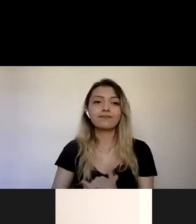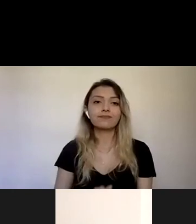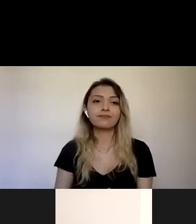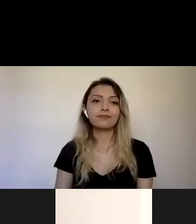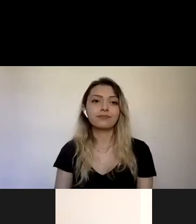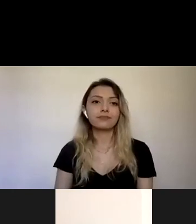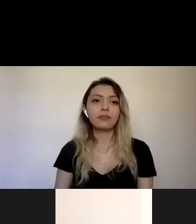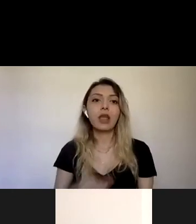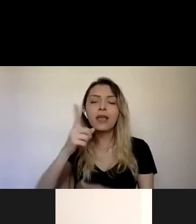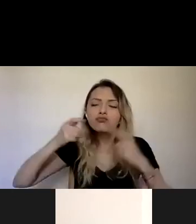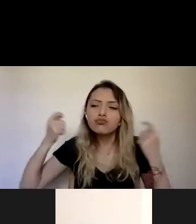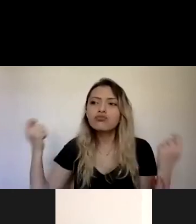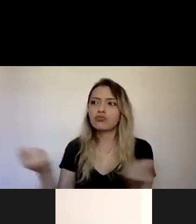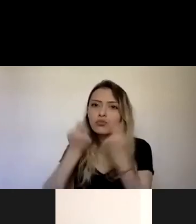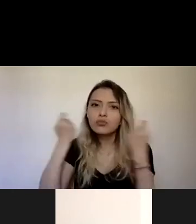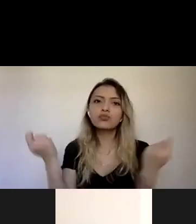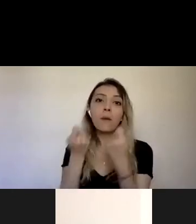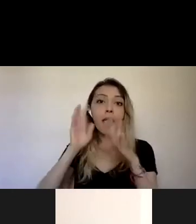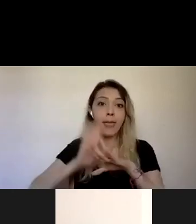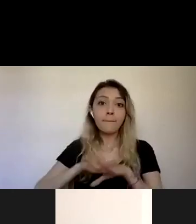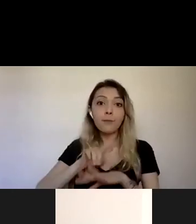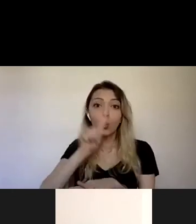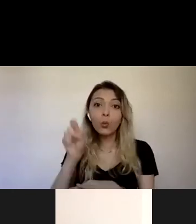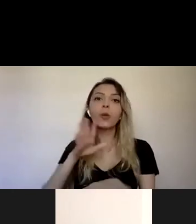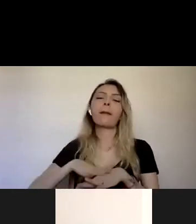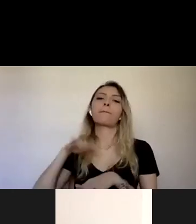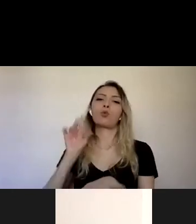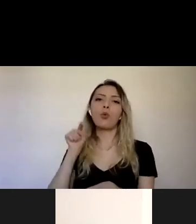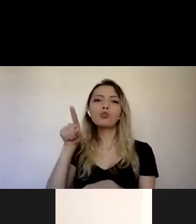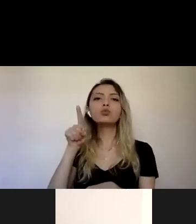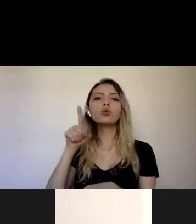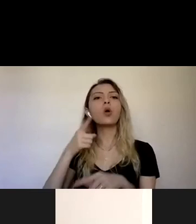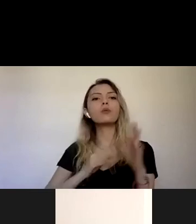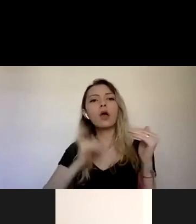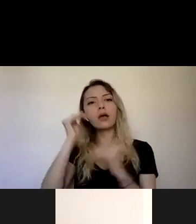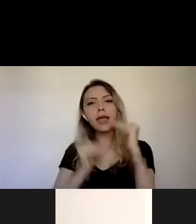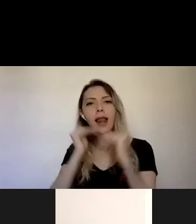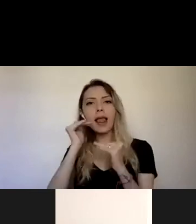bir çaba gösterip göstermediğini aslında ölçmeye çalışıyorsunuz.